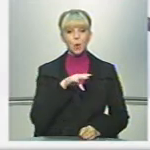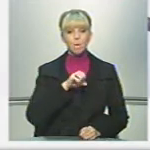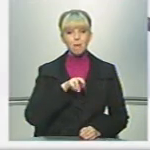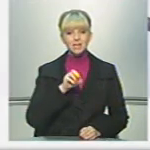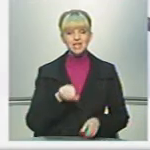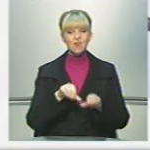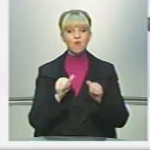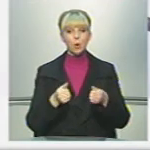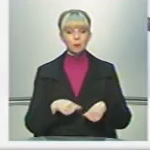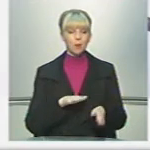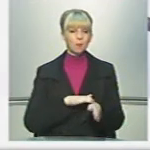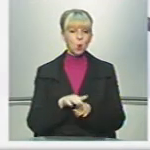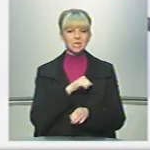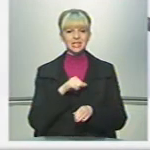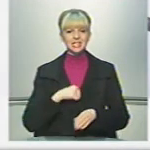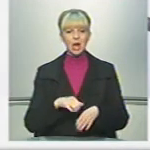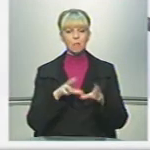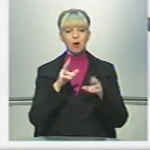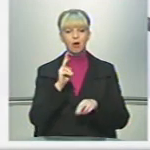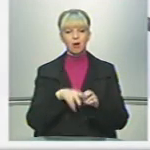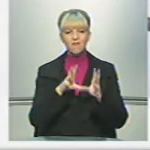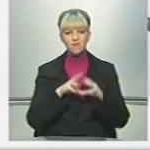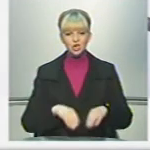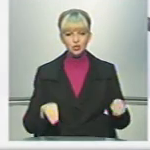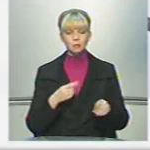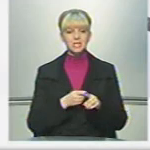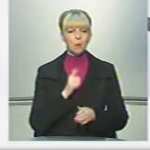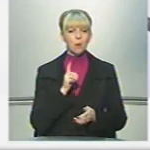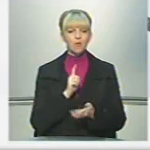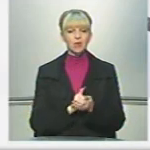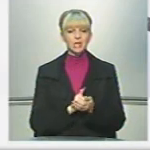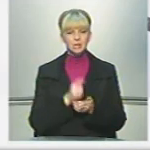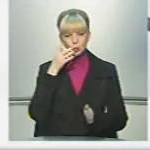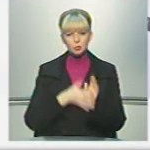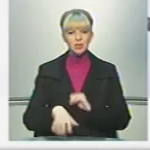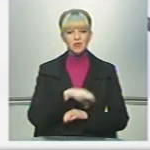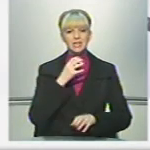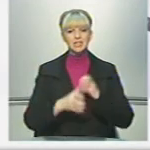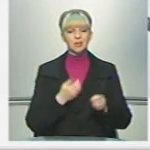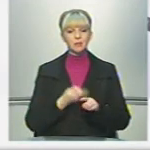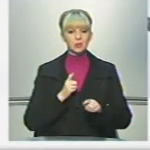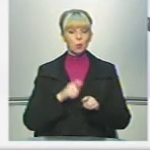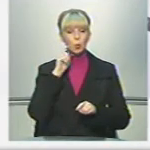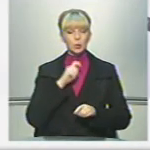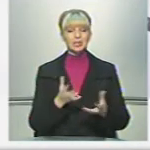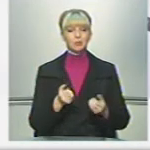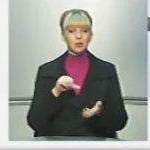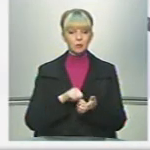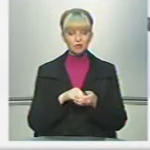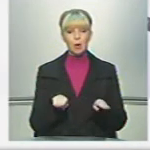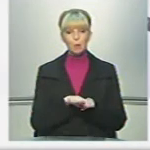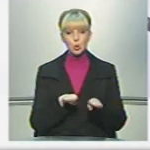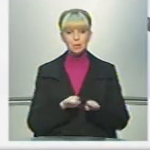формат повністю самовичерпався, але це повинен зрозуміти весь світ. Тому Україна бере участь в